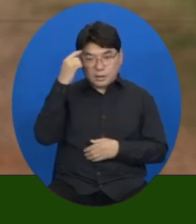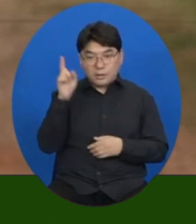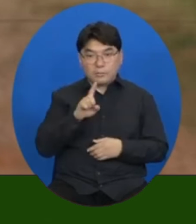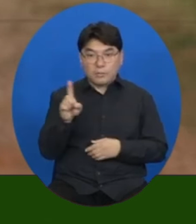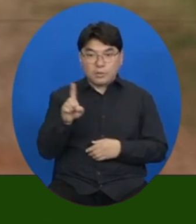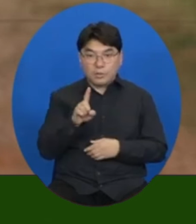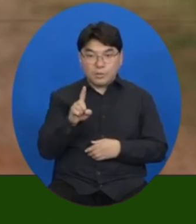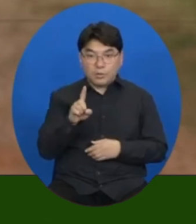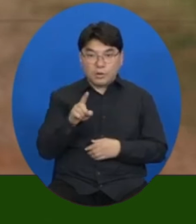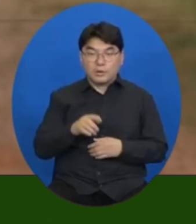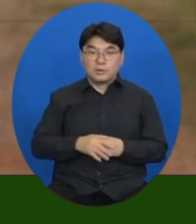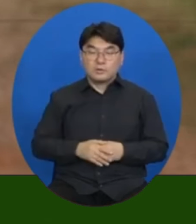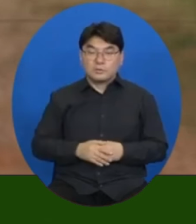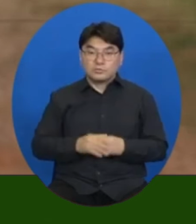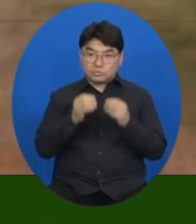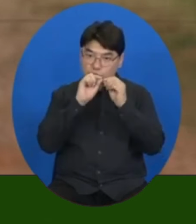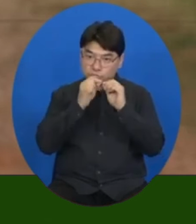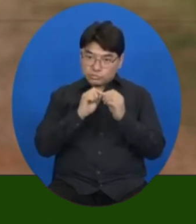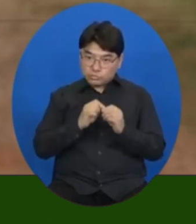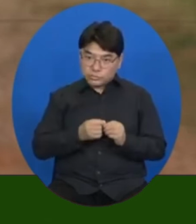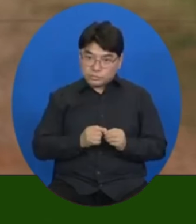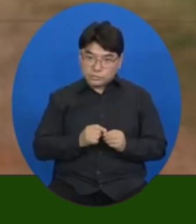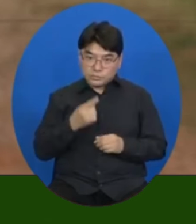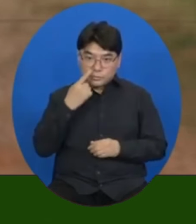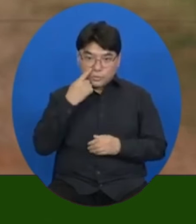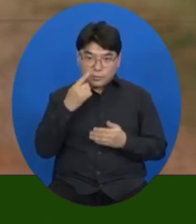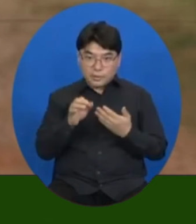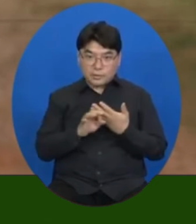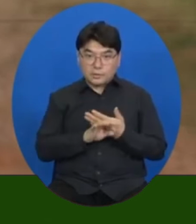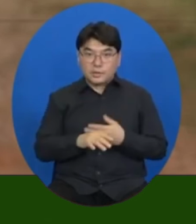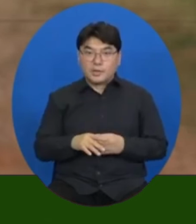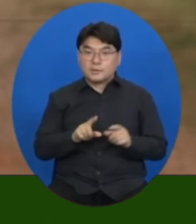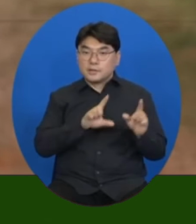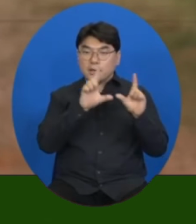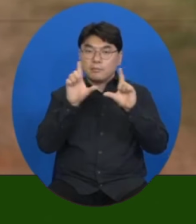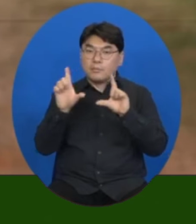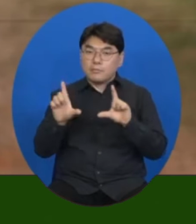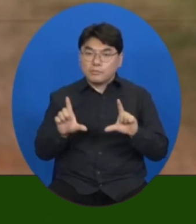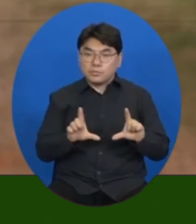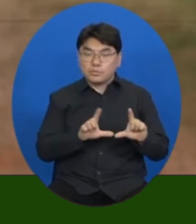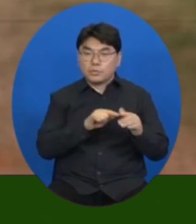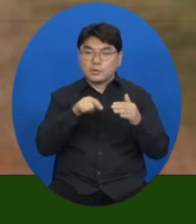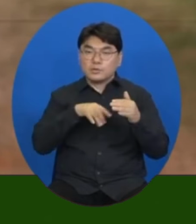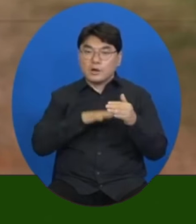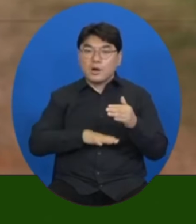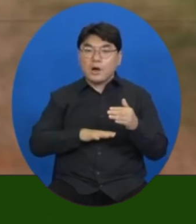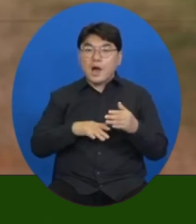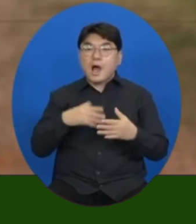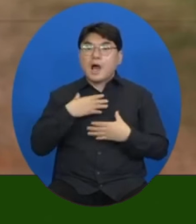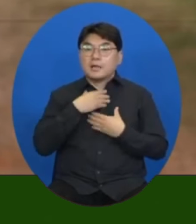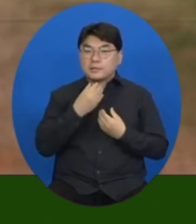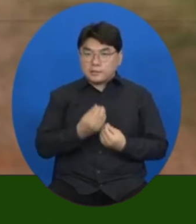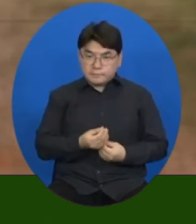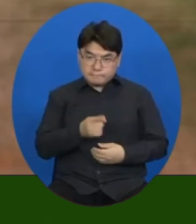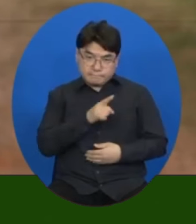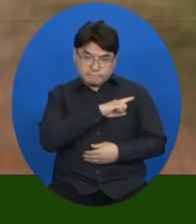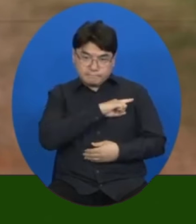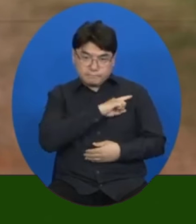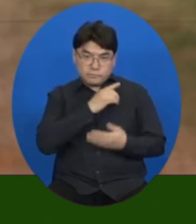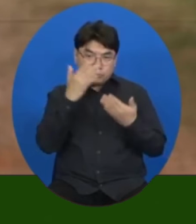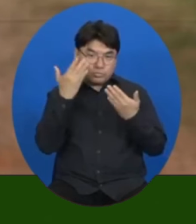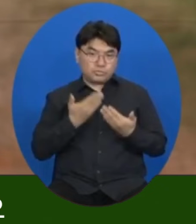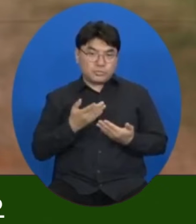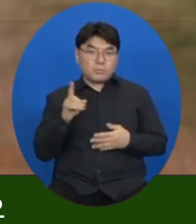좀 더 구체적으로 질문하면 이것입니다 삶에 있어서 나에게 가장 안정감을 주는 것은 무엇이냐